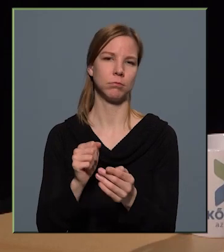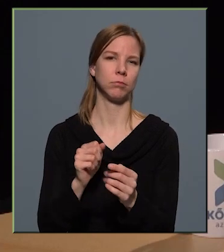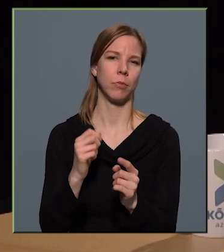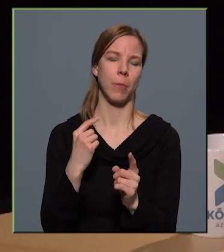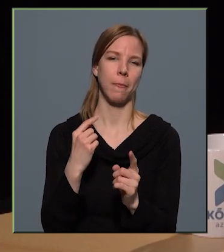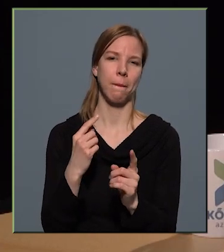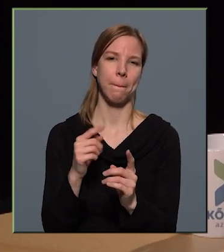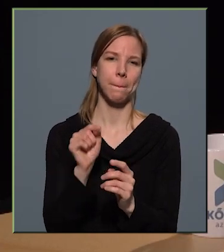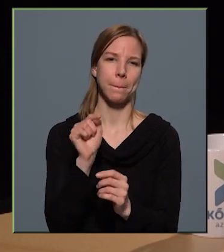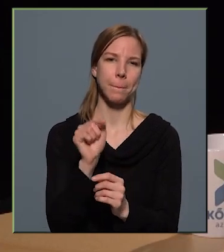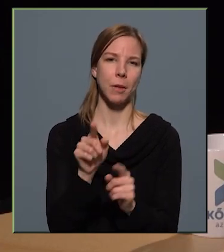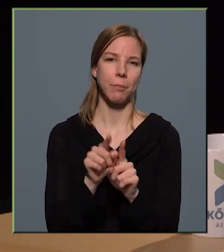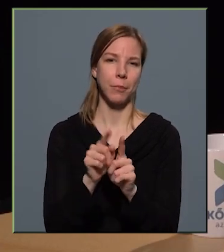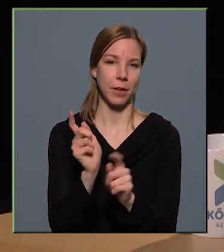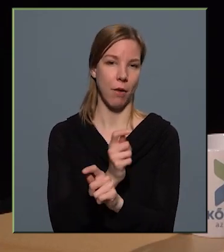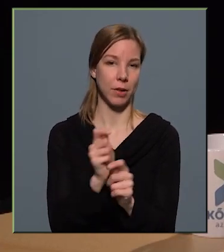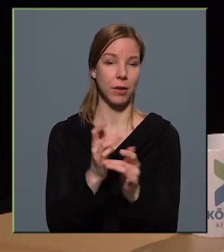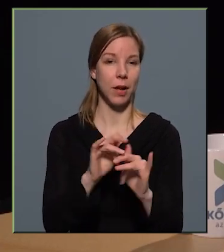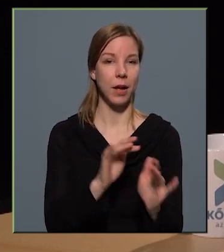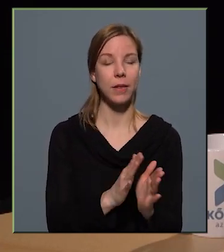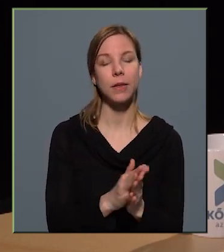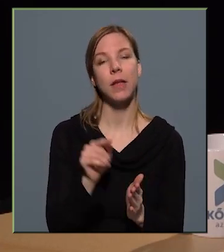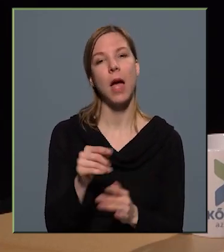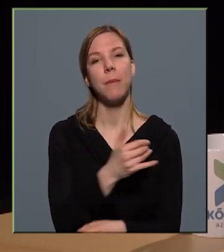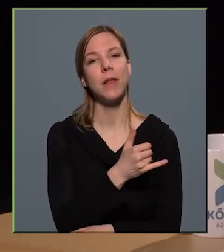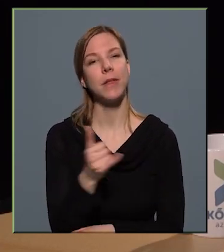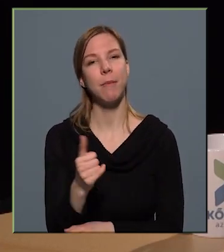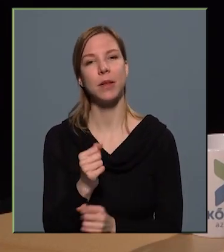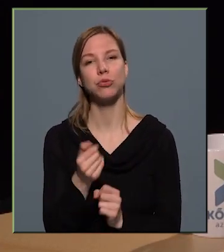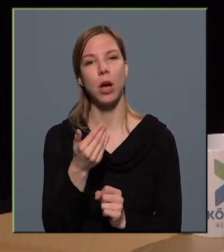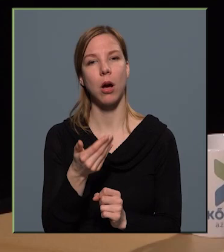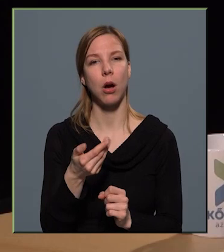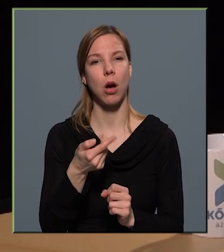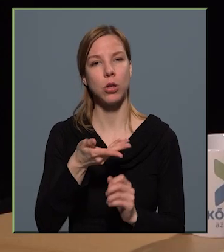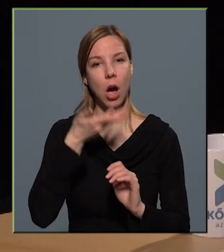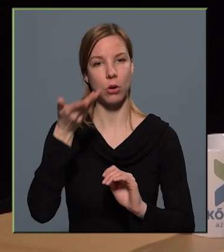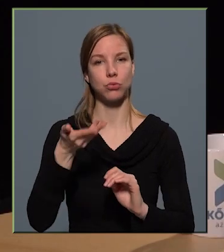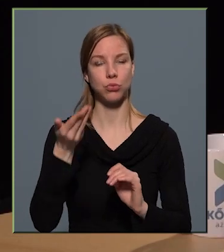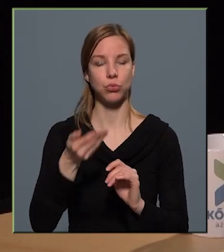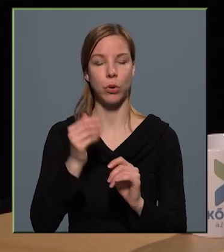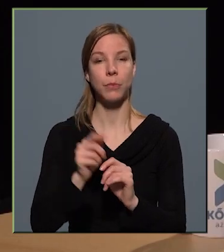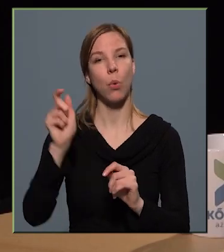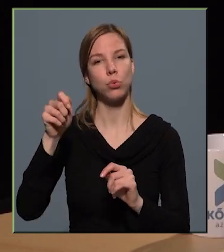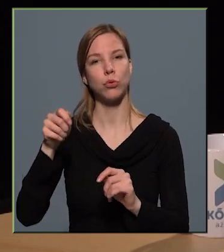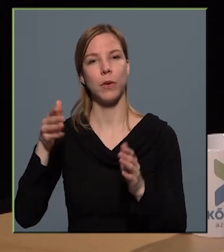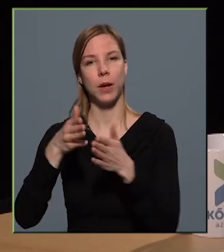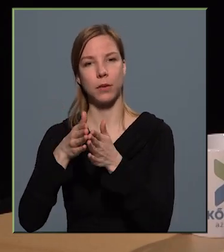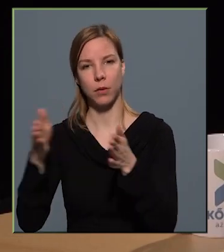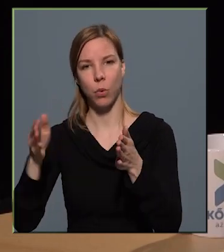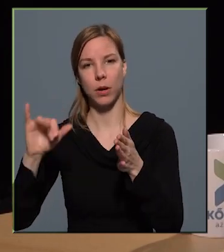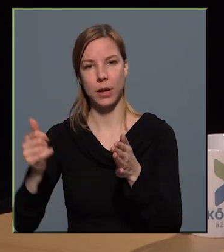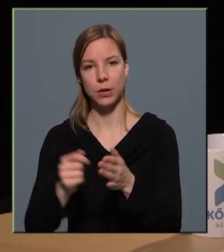helyzetet. Úgyhogy idén is nagy hangsúlyt fogunk erre fordítani, húsvétkor is, de az év egész folyamán folyamatosan fogunk